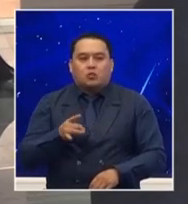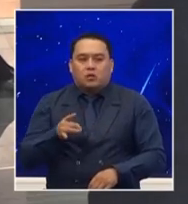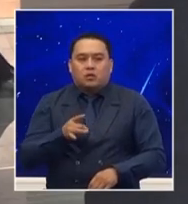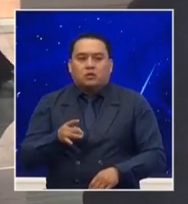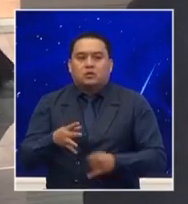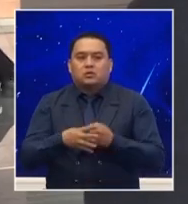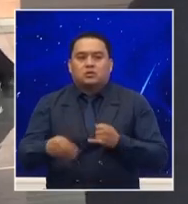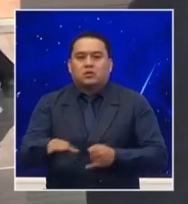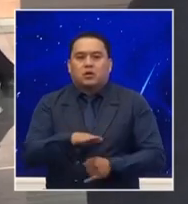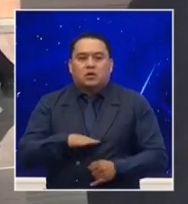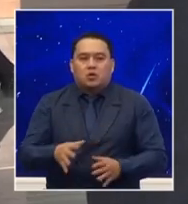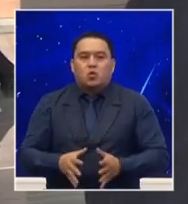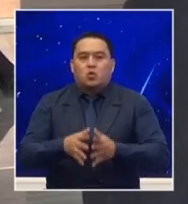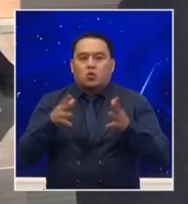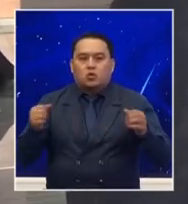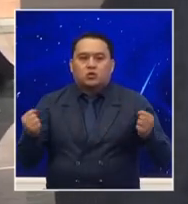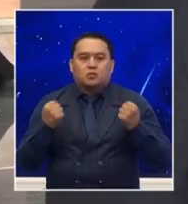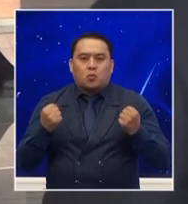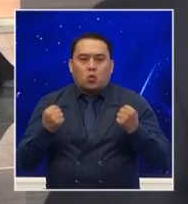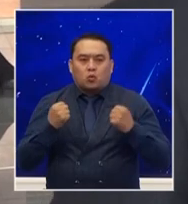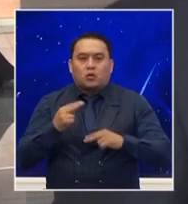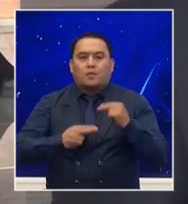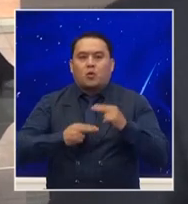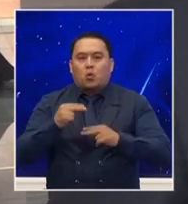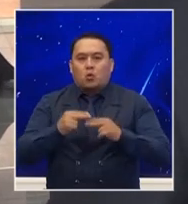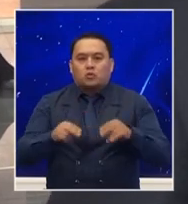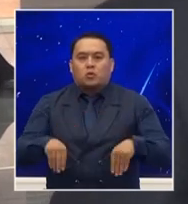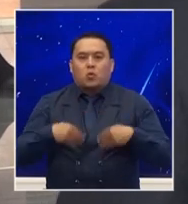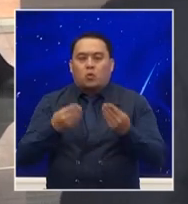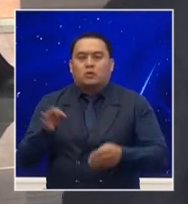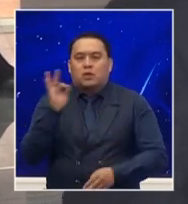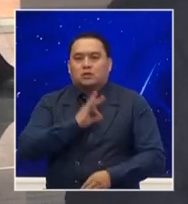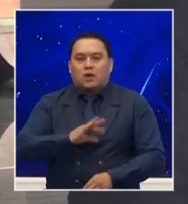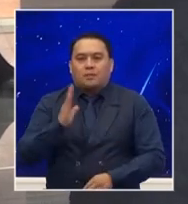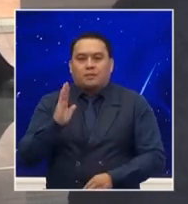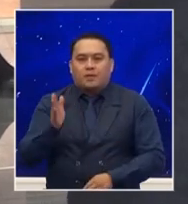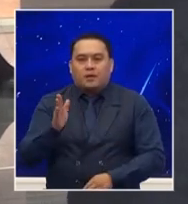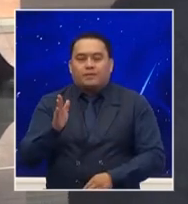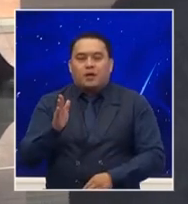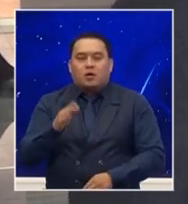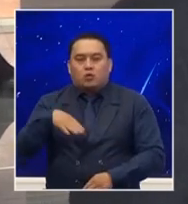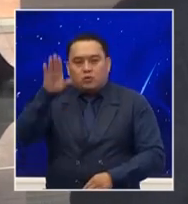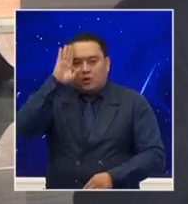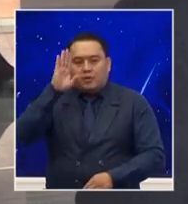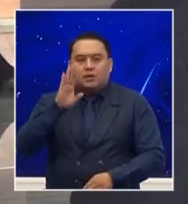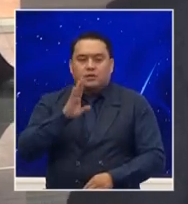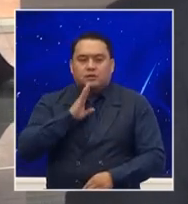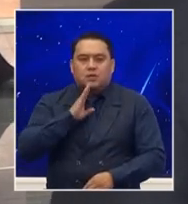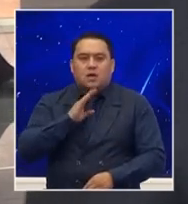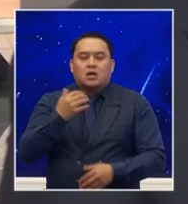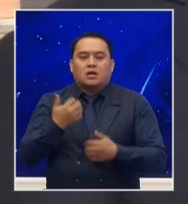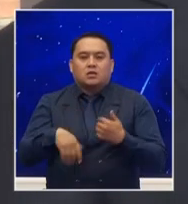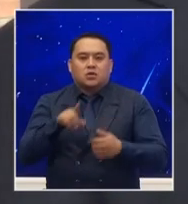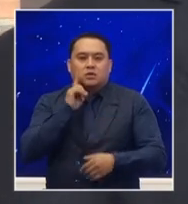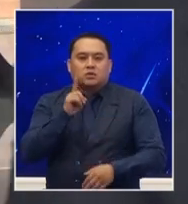және облыс орталықтарында үлкен спорт кешендер бой көтеріп қолданысқа беріліп жатыр. Бұл жерде жасөспірім ұлдар мен қыздар, ересектер адамдардың